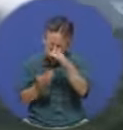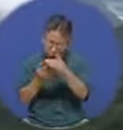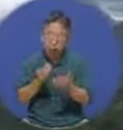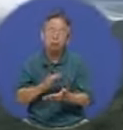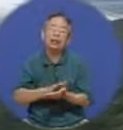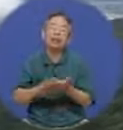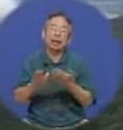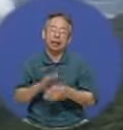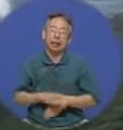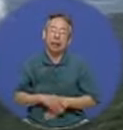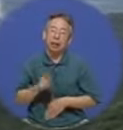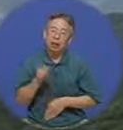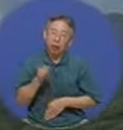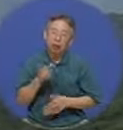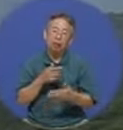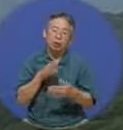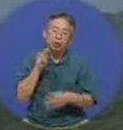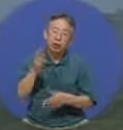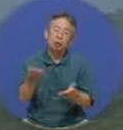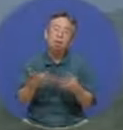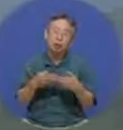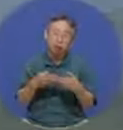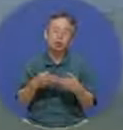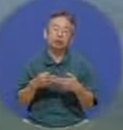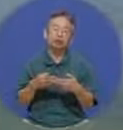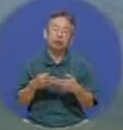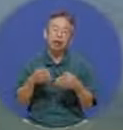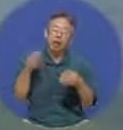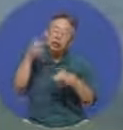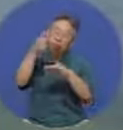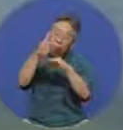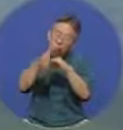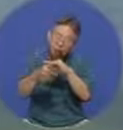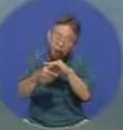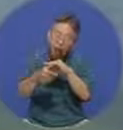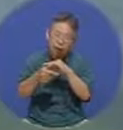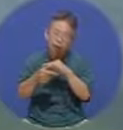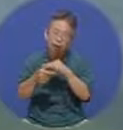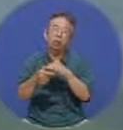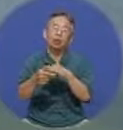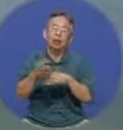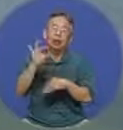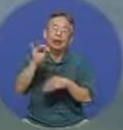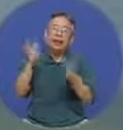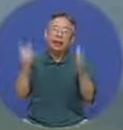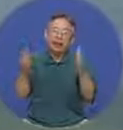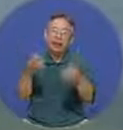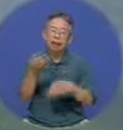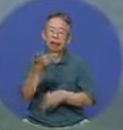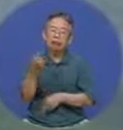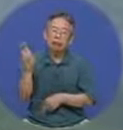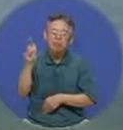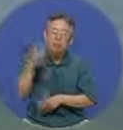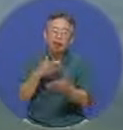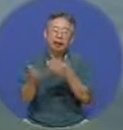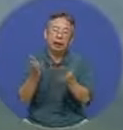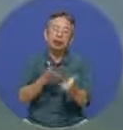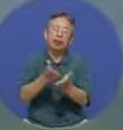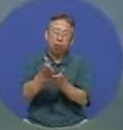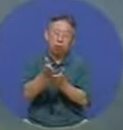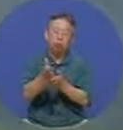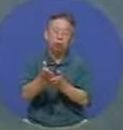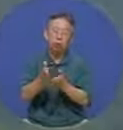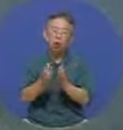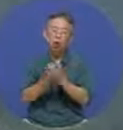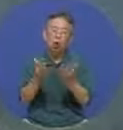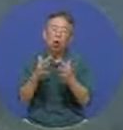が本宮町の体験コース、夕暮れの百軒蔵眺望体験です。本宮町内に宿泊していれば、夕暮れの時